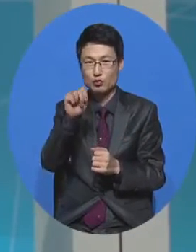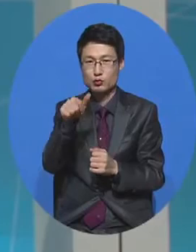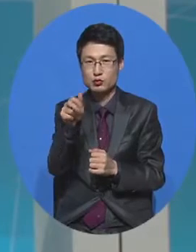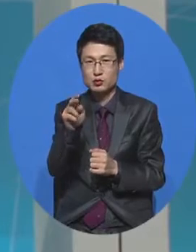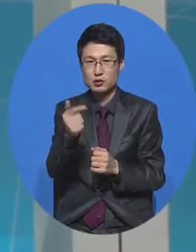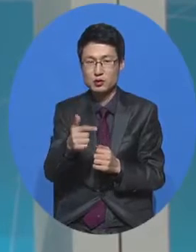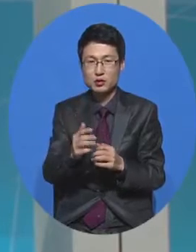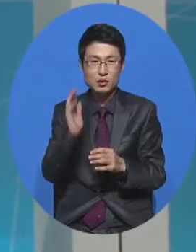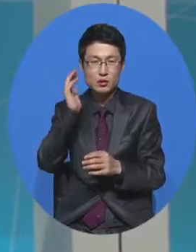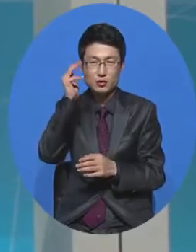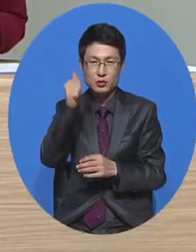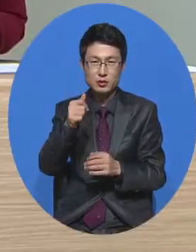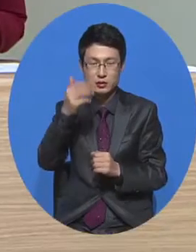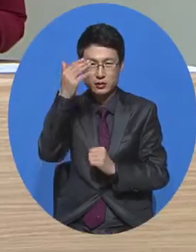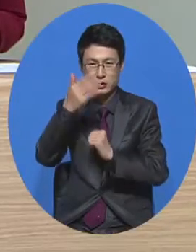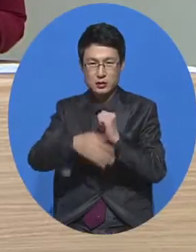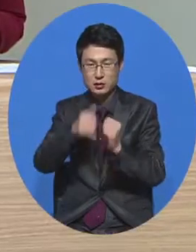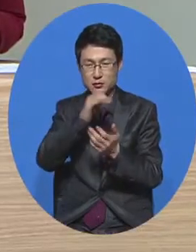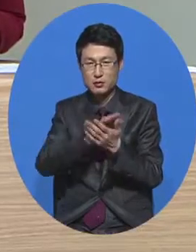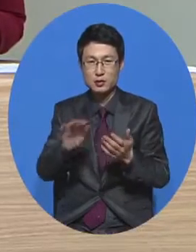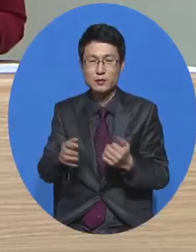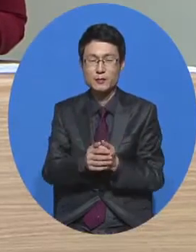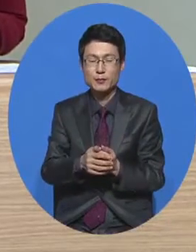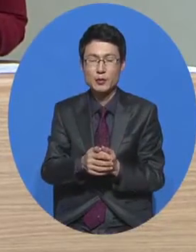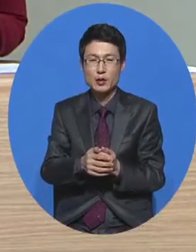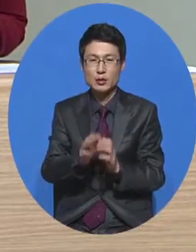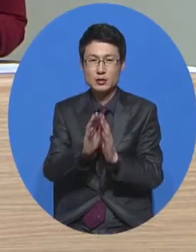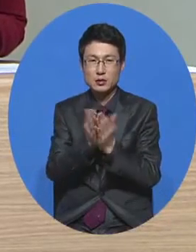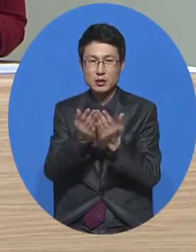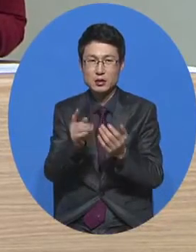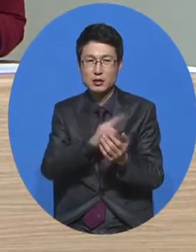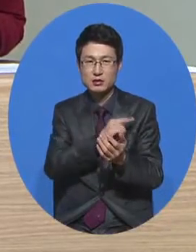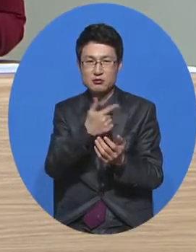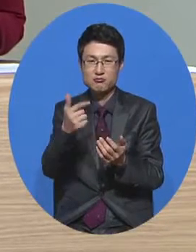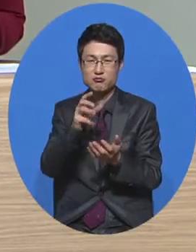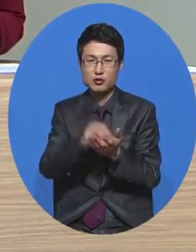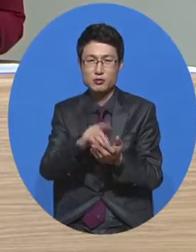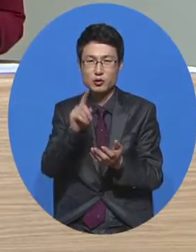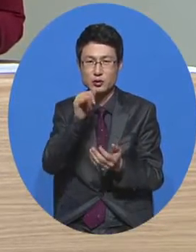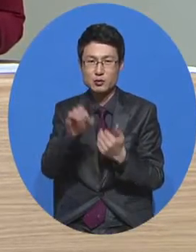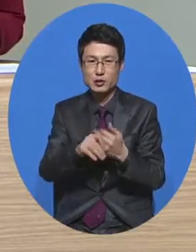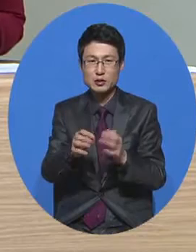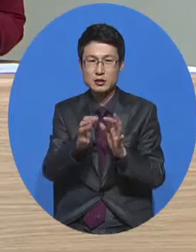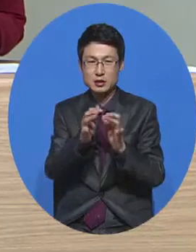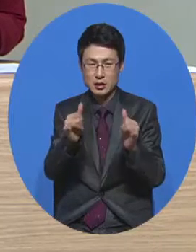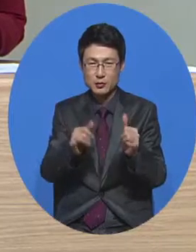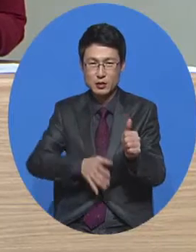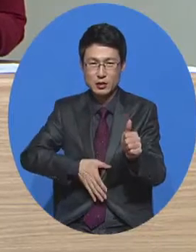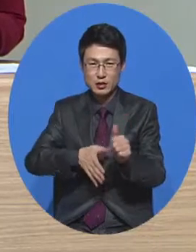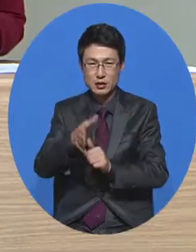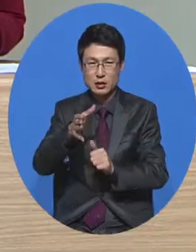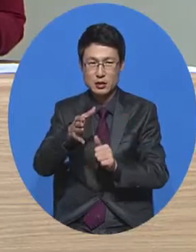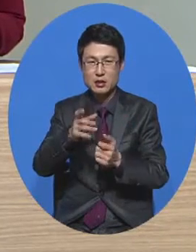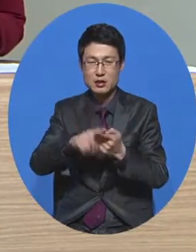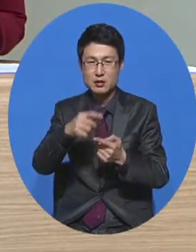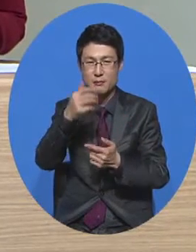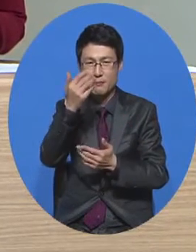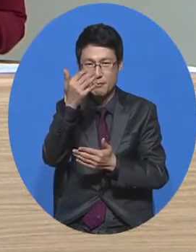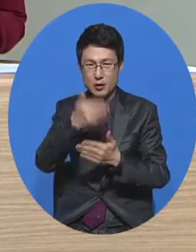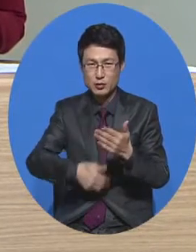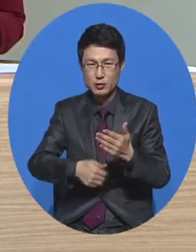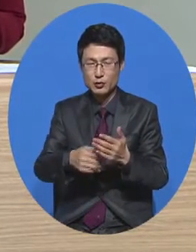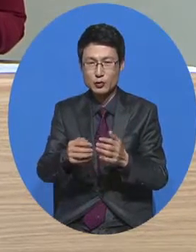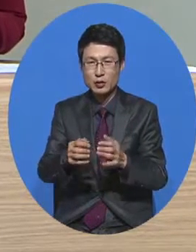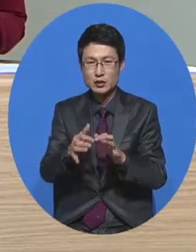실려 있습니다 4 맺은 교과서에 가장 큰 게 뭐냐면 일단은 인간인 학살이 빠져 있구요 규모도